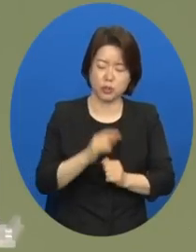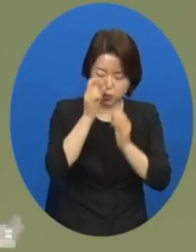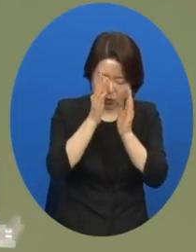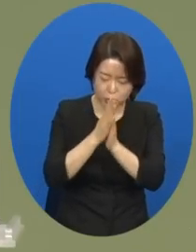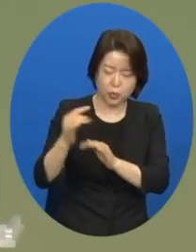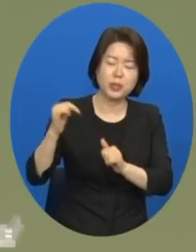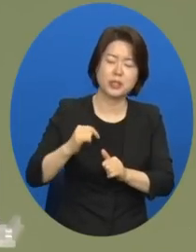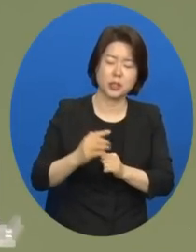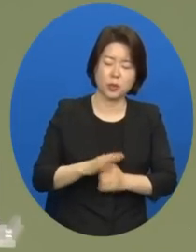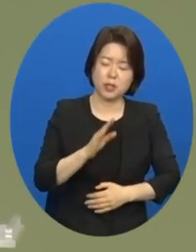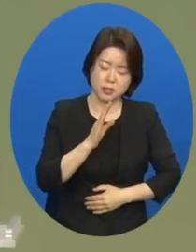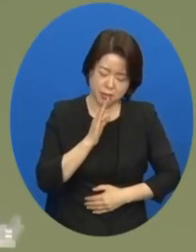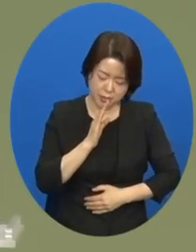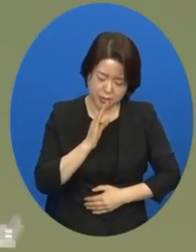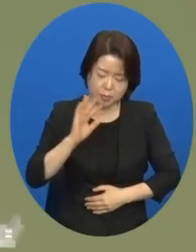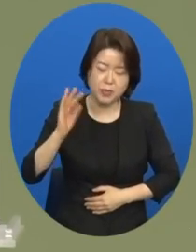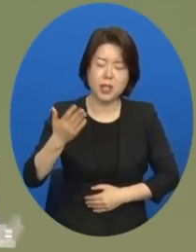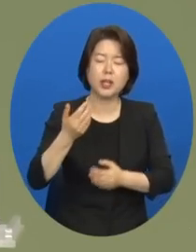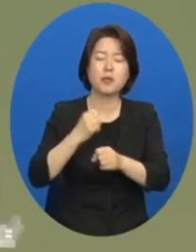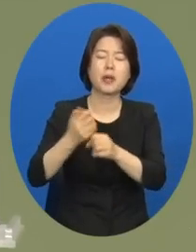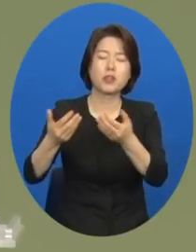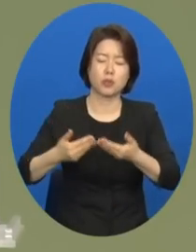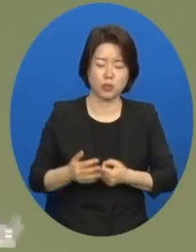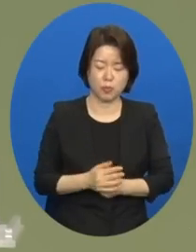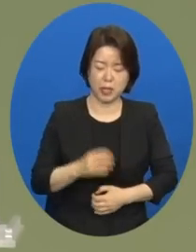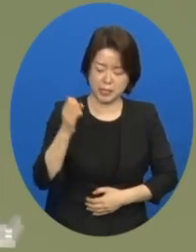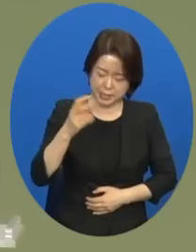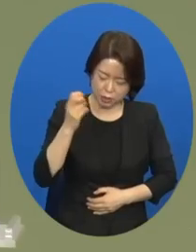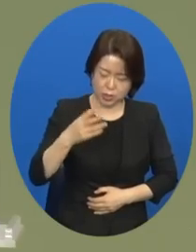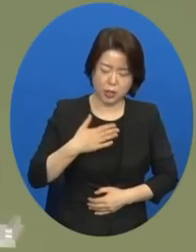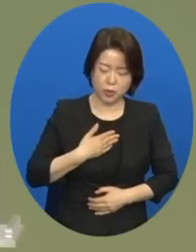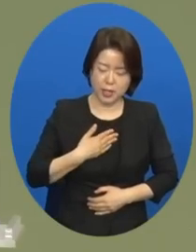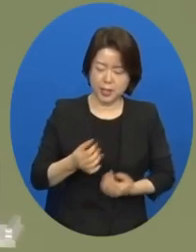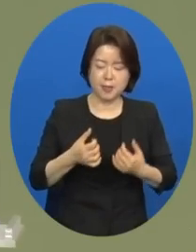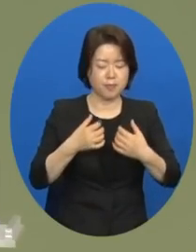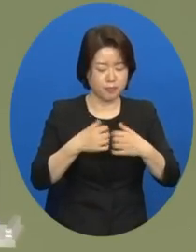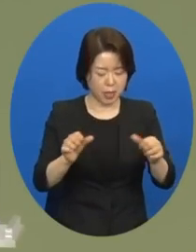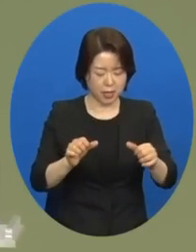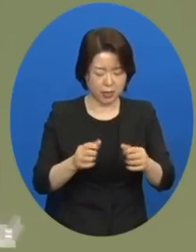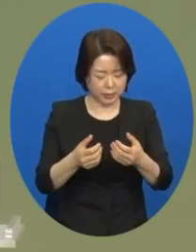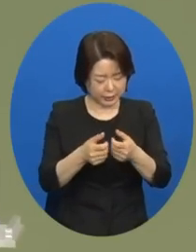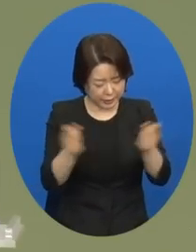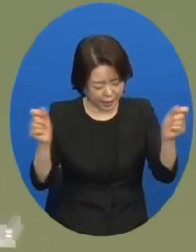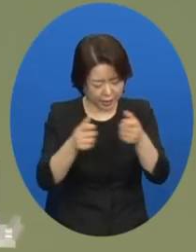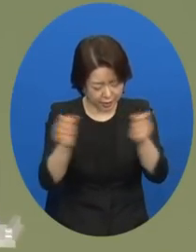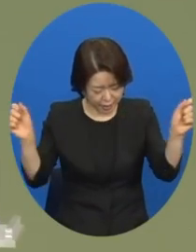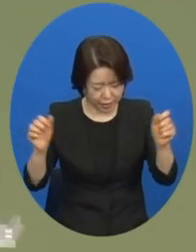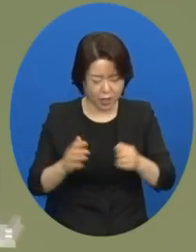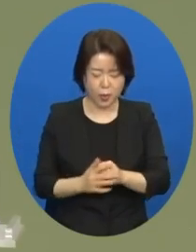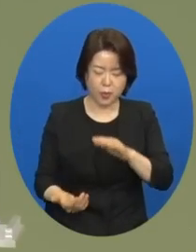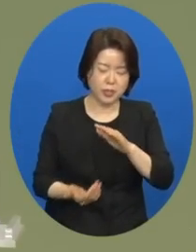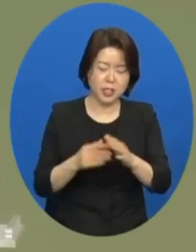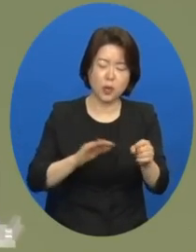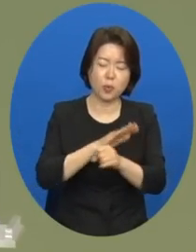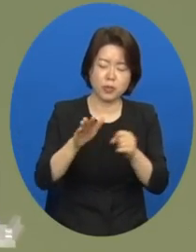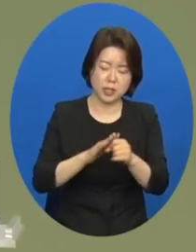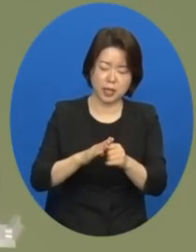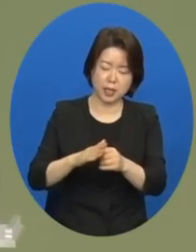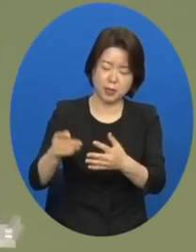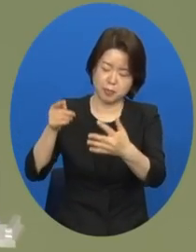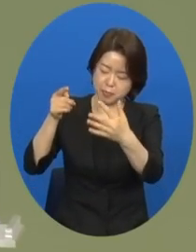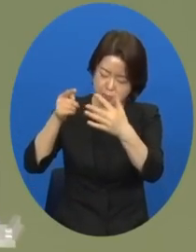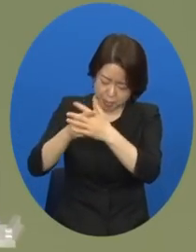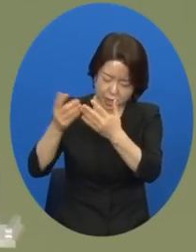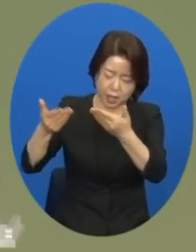하며 참되게 했는지 모릅니다 자꾸자꾸 제가 깨어지면서 최고의 사랑을 알게 하시고